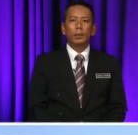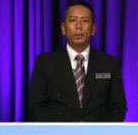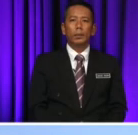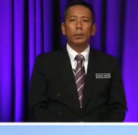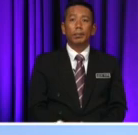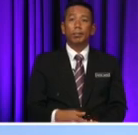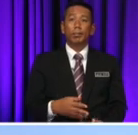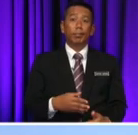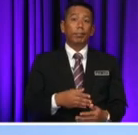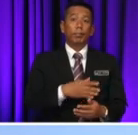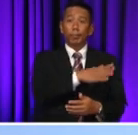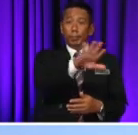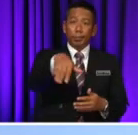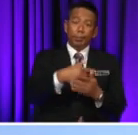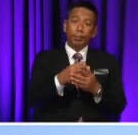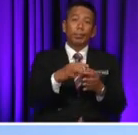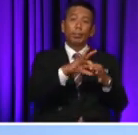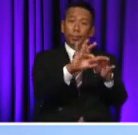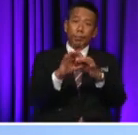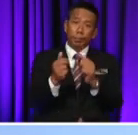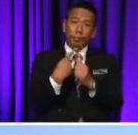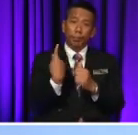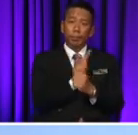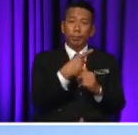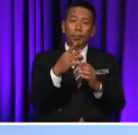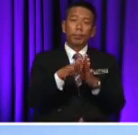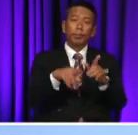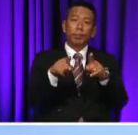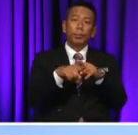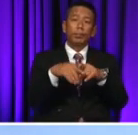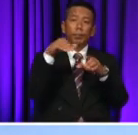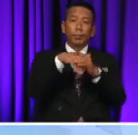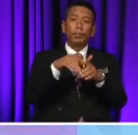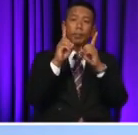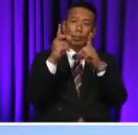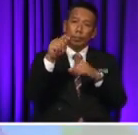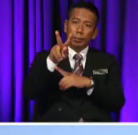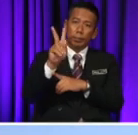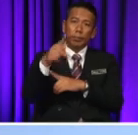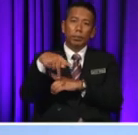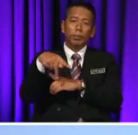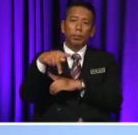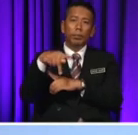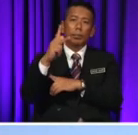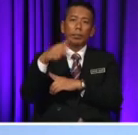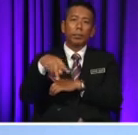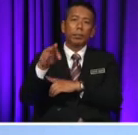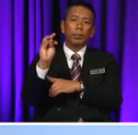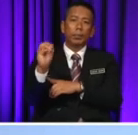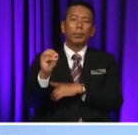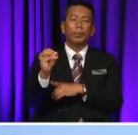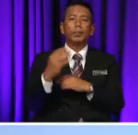baik anda bersama dengan kami pada saat ini dalam Didik TV KPM slot Menengah Atas dan hari ini kita belajar mata pelajaran